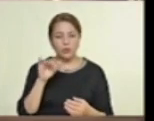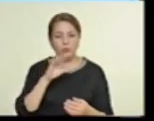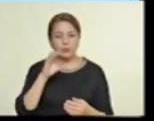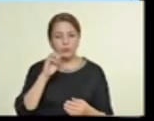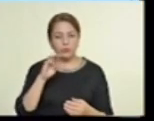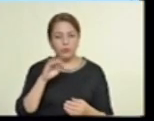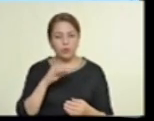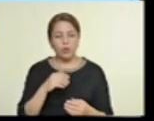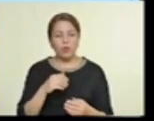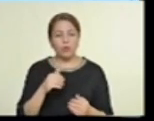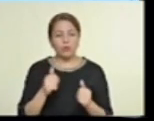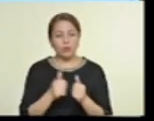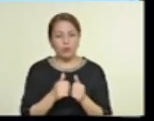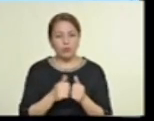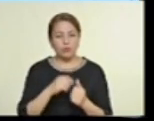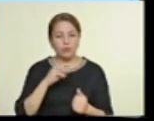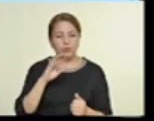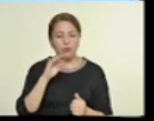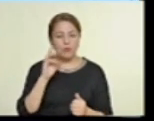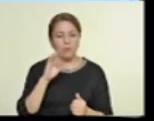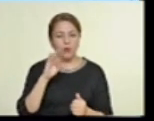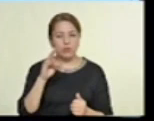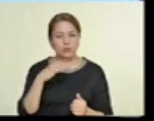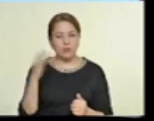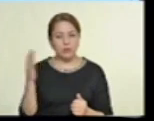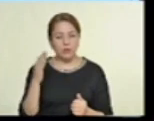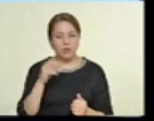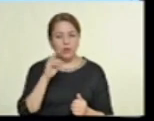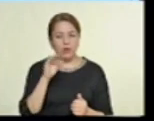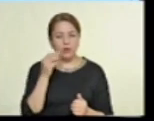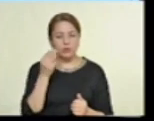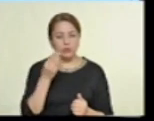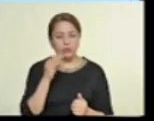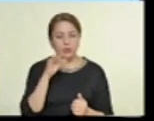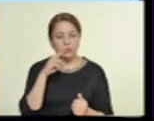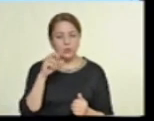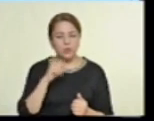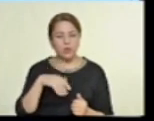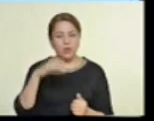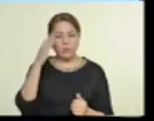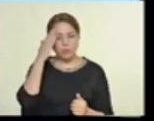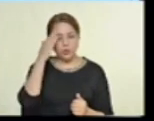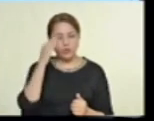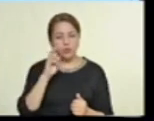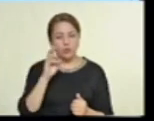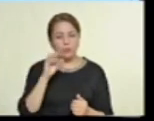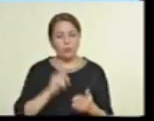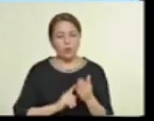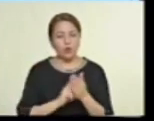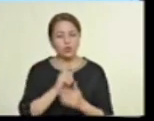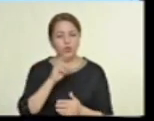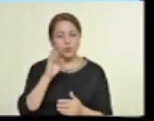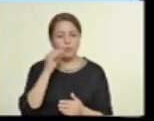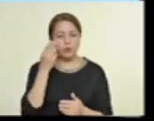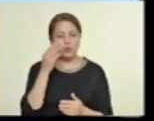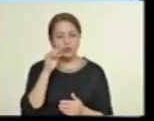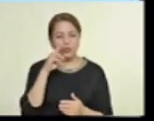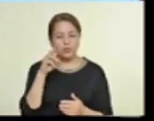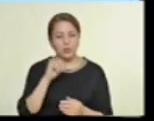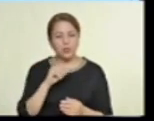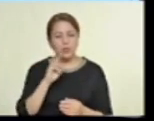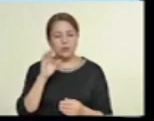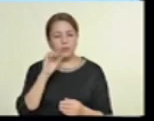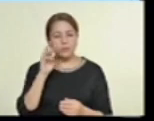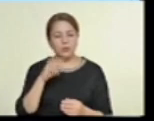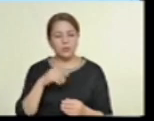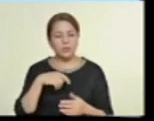ust, yon, tomon, qoshida, boshida kabi ko'makchilar kiradi. Sifat